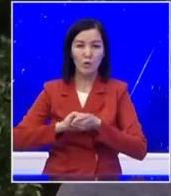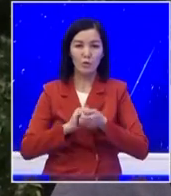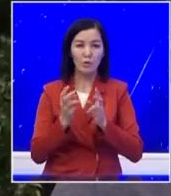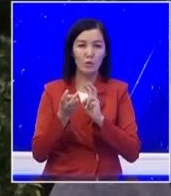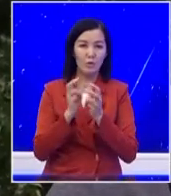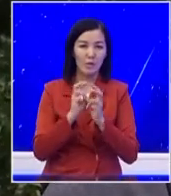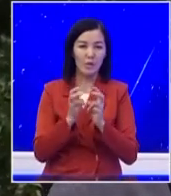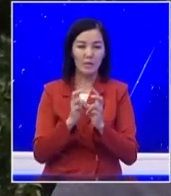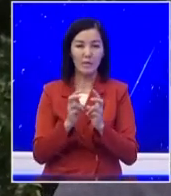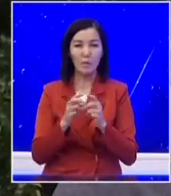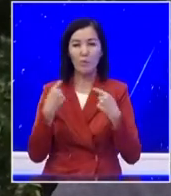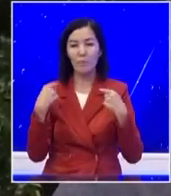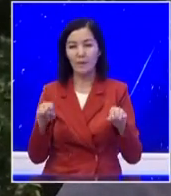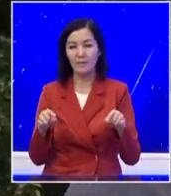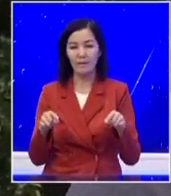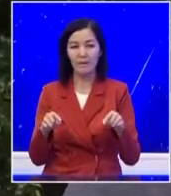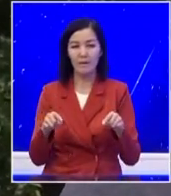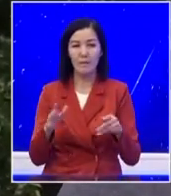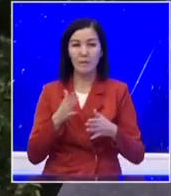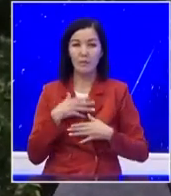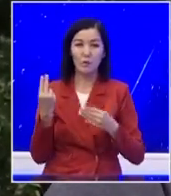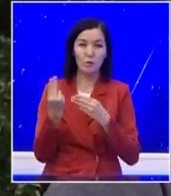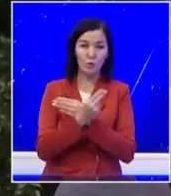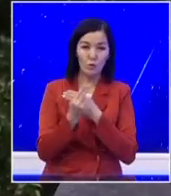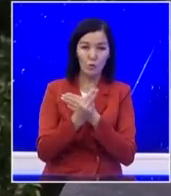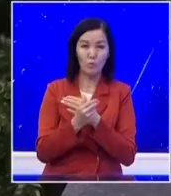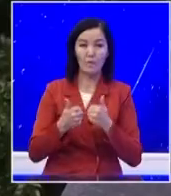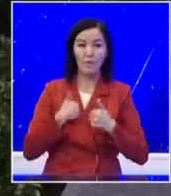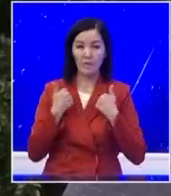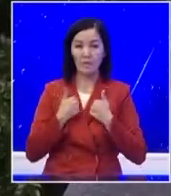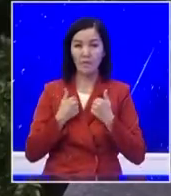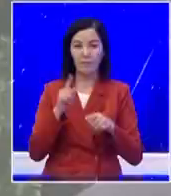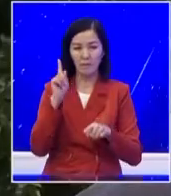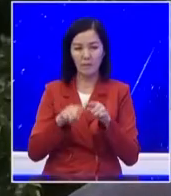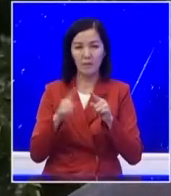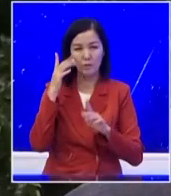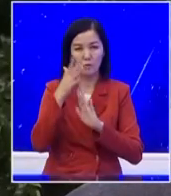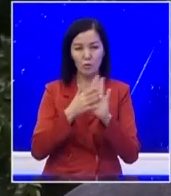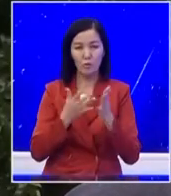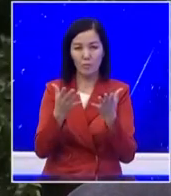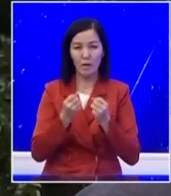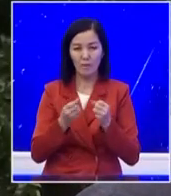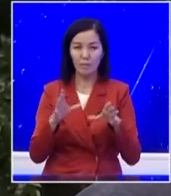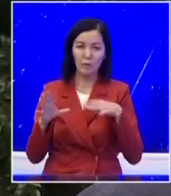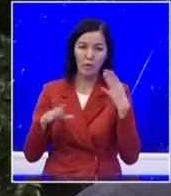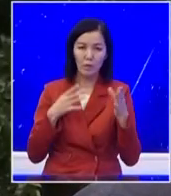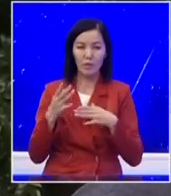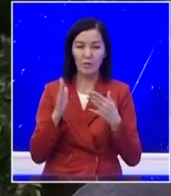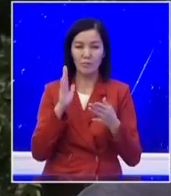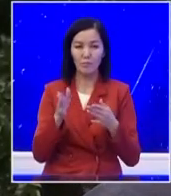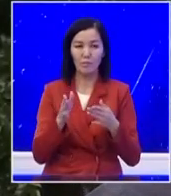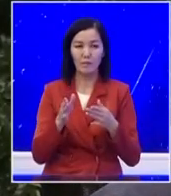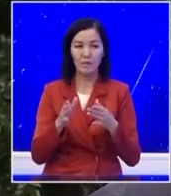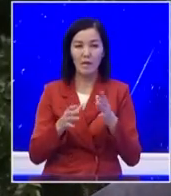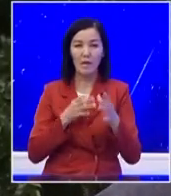өзгешелеуді және де бізге деген соны үйретуге тырысып жатыр. Біз оны тез қағып алудамыз. Оқушылар әлем